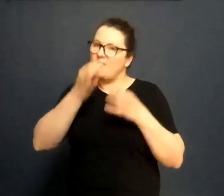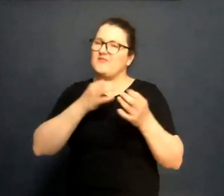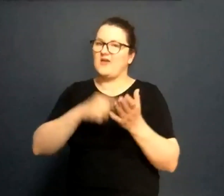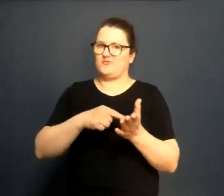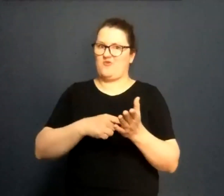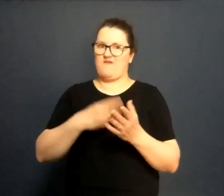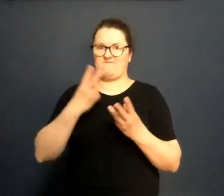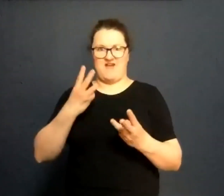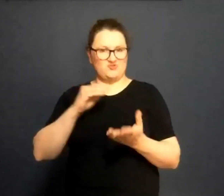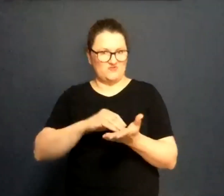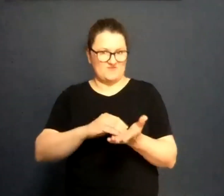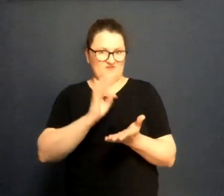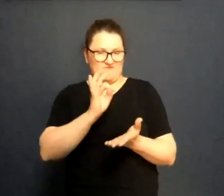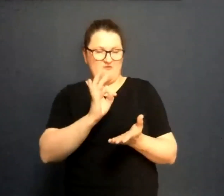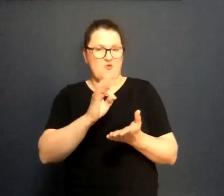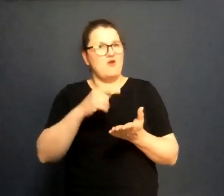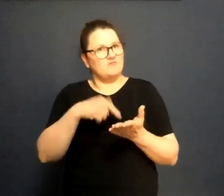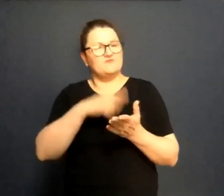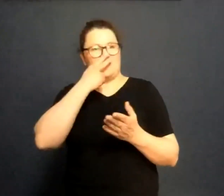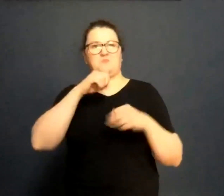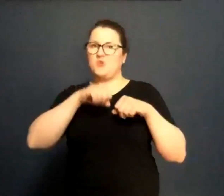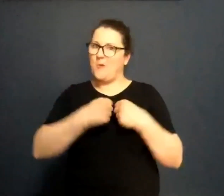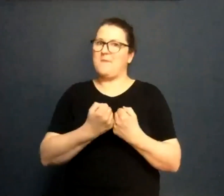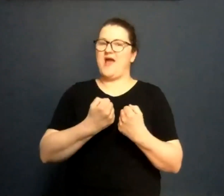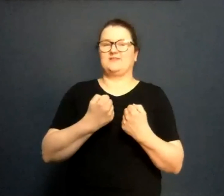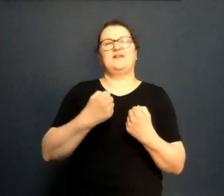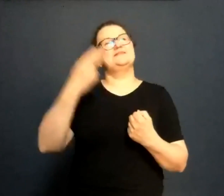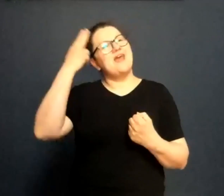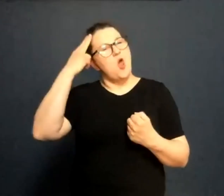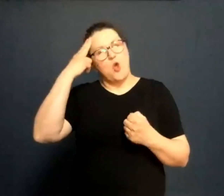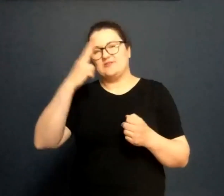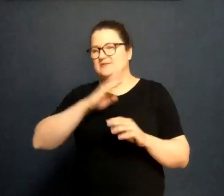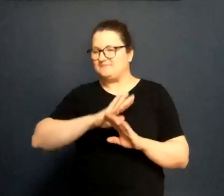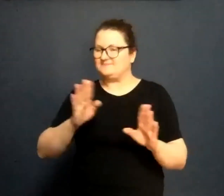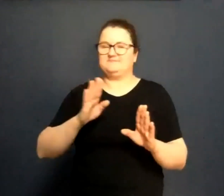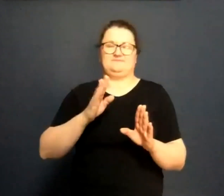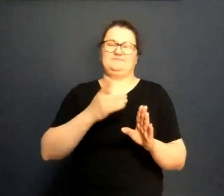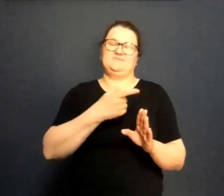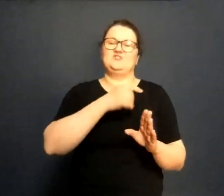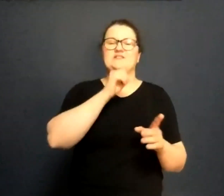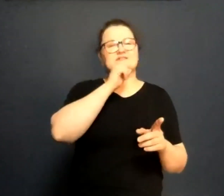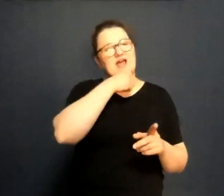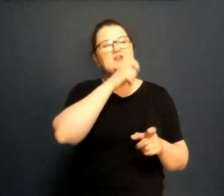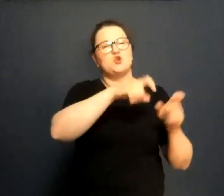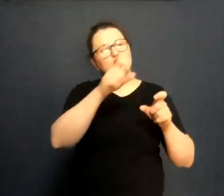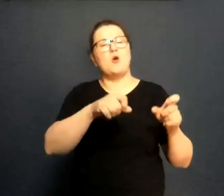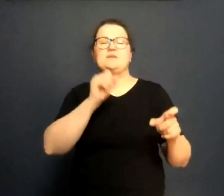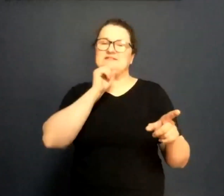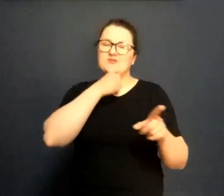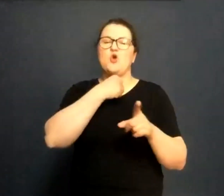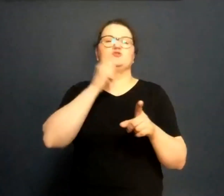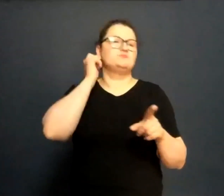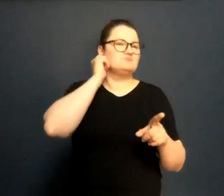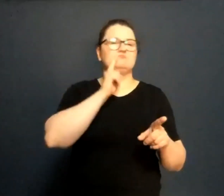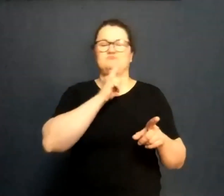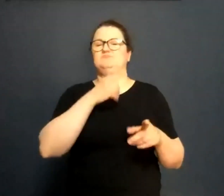ważnym doświadczeniu, które przełamuje też ten taki nieszczęsny stereotyp, że osoby starsze, że seniorzy to są osoby, które zatrzymały się w